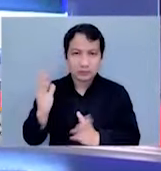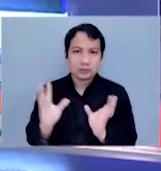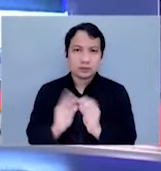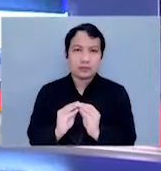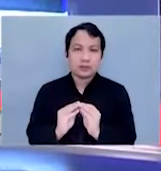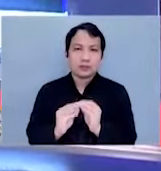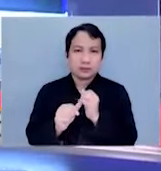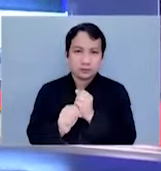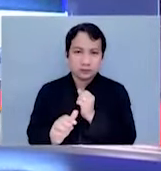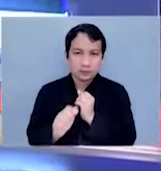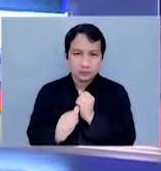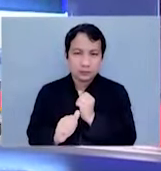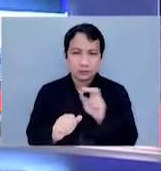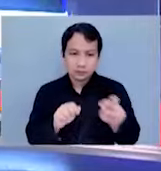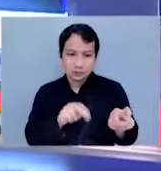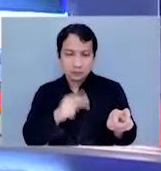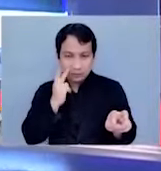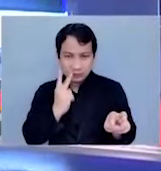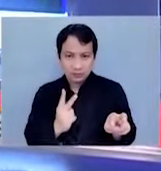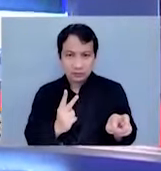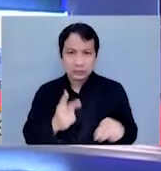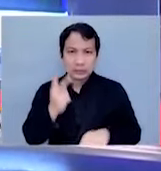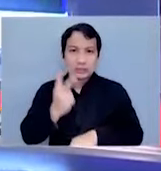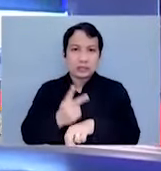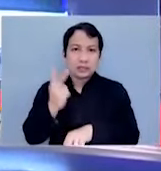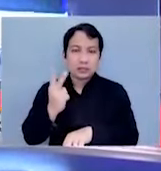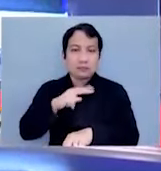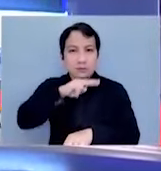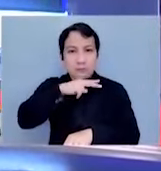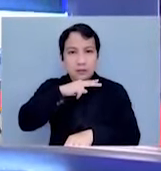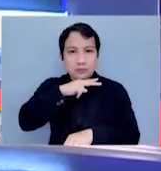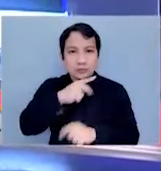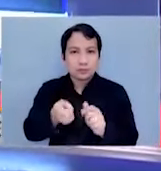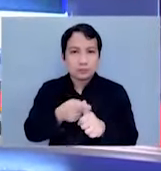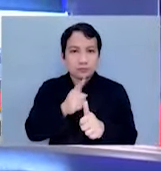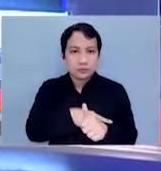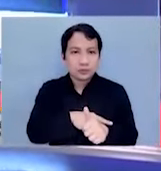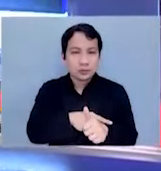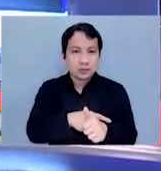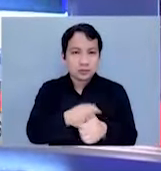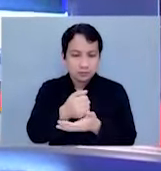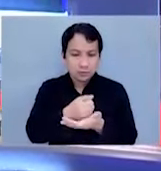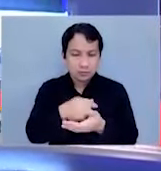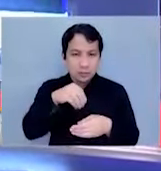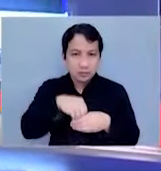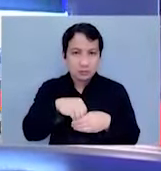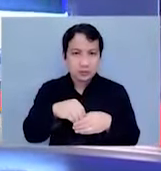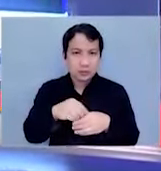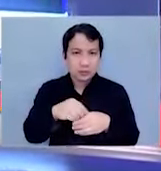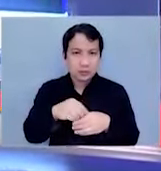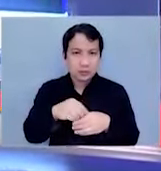lungsod nakitaan ng dalawang uri ng virus na Unang beses pa lang naitatala sa ating bansa nasa frontline ng balitang iyan si